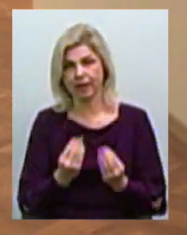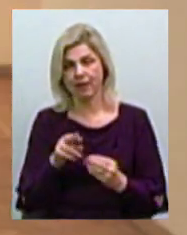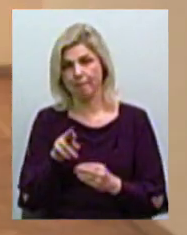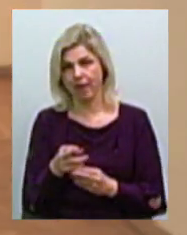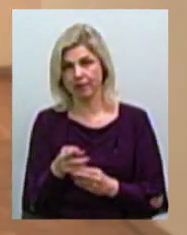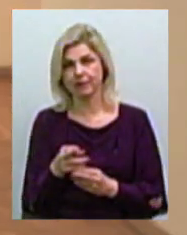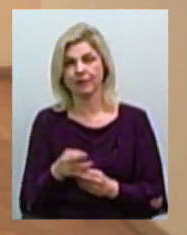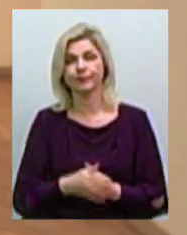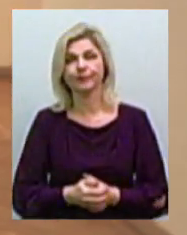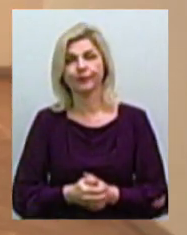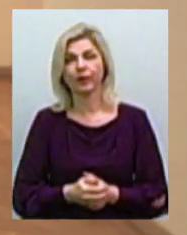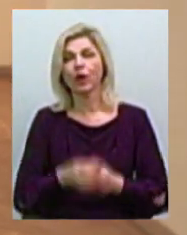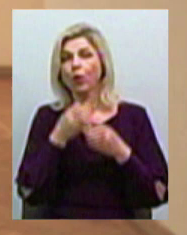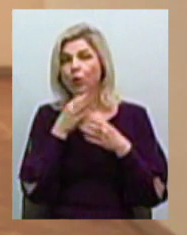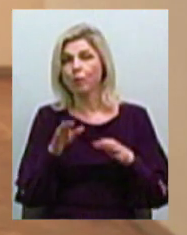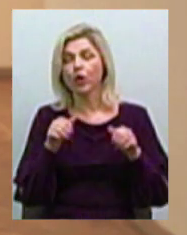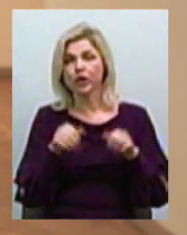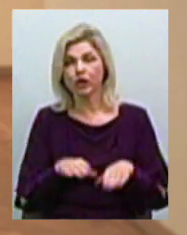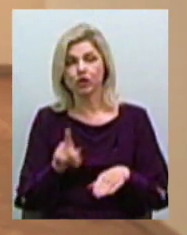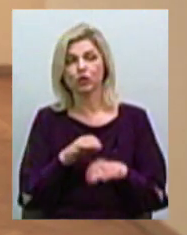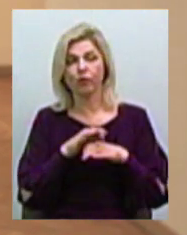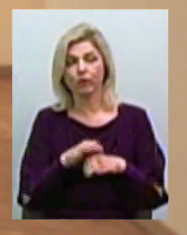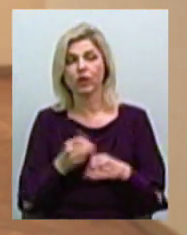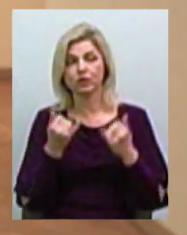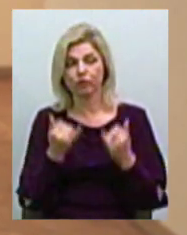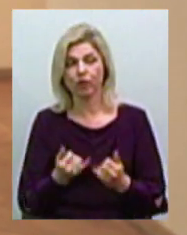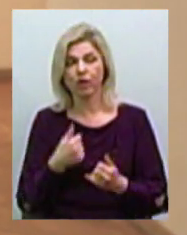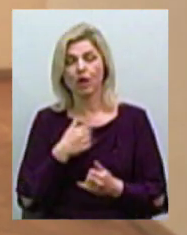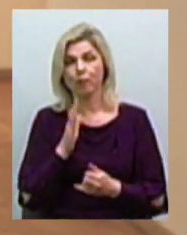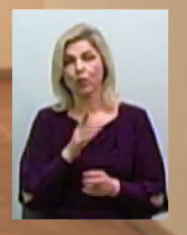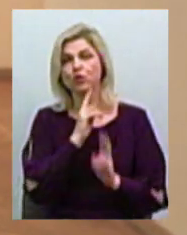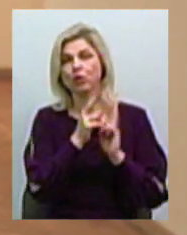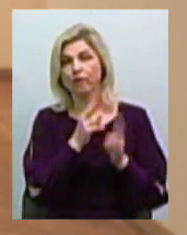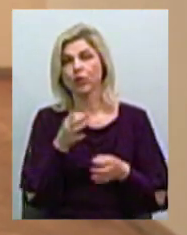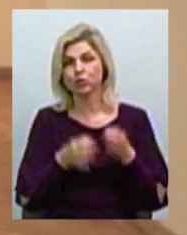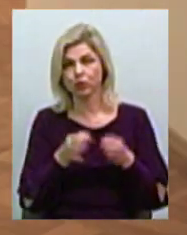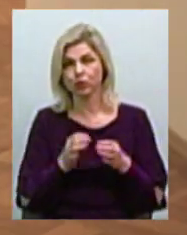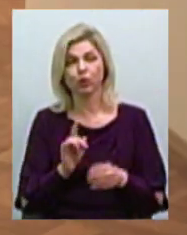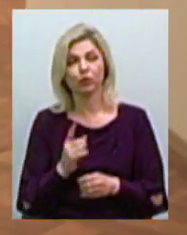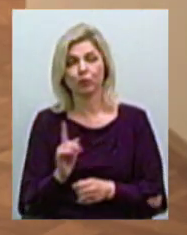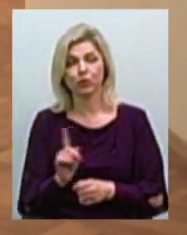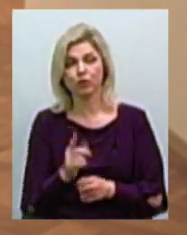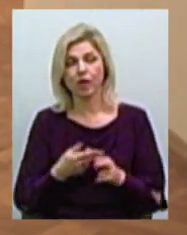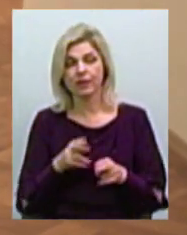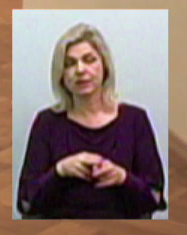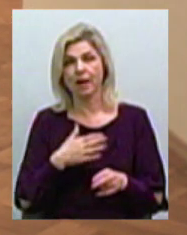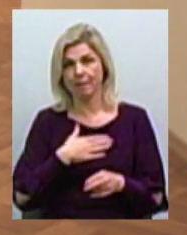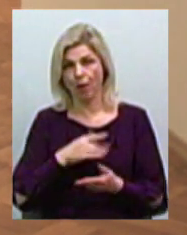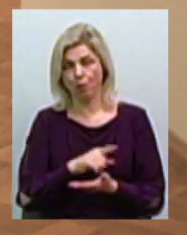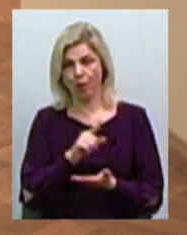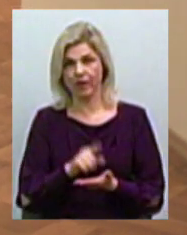п'ятниця. Будь-яке рішення, яке відбудеться сьогодні, я буду оскаржувати до суду, тому що це мій